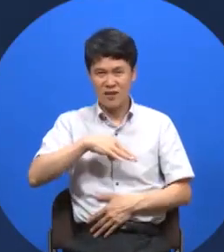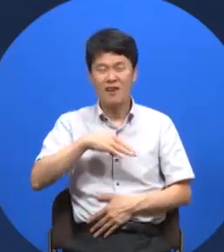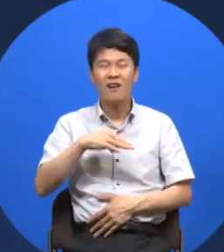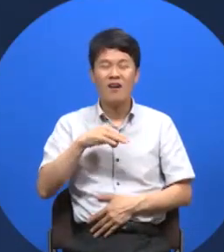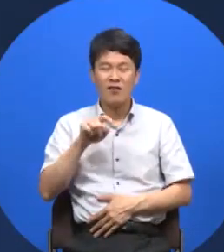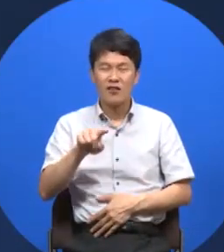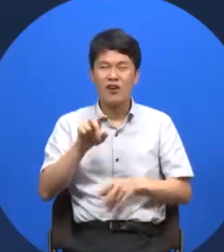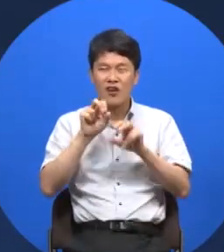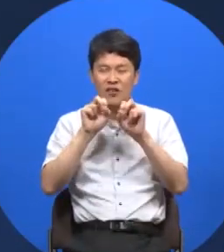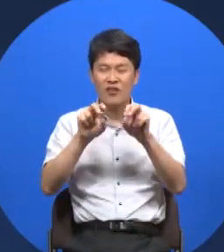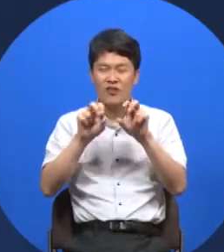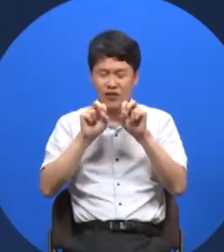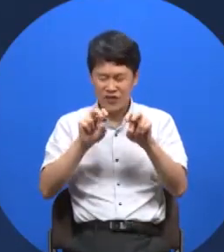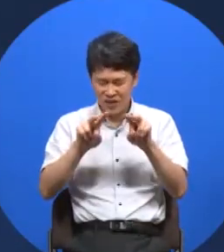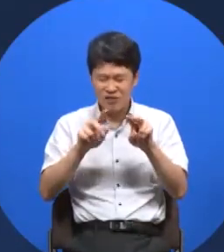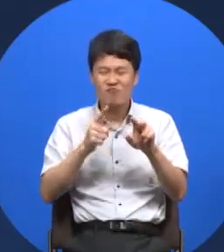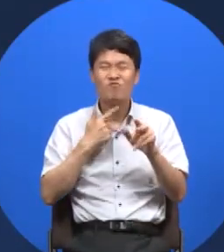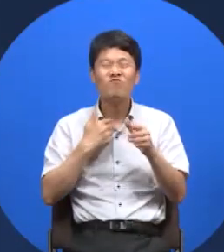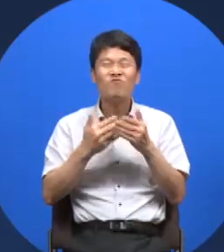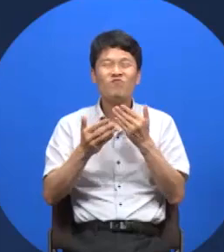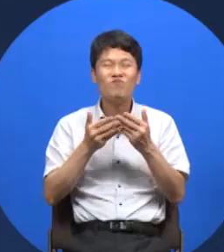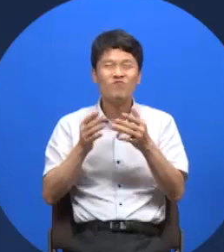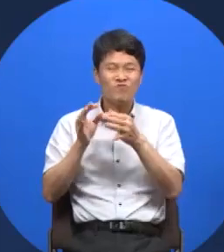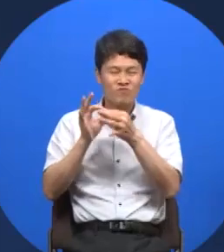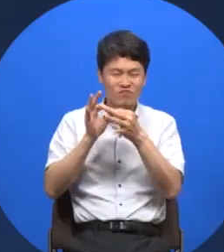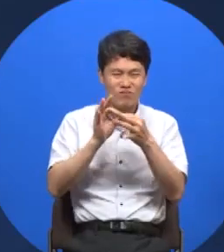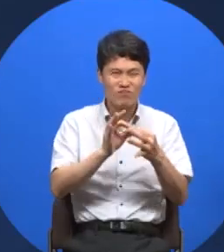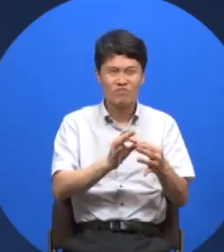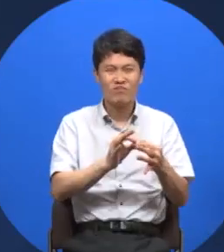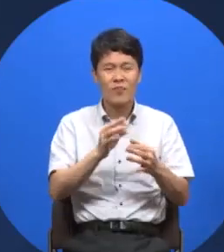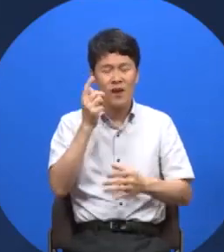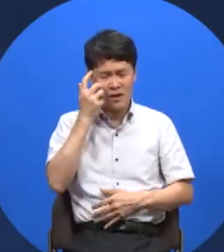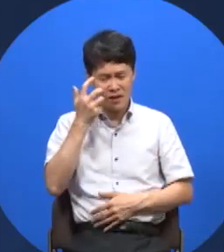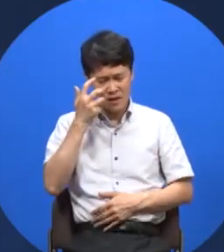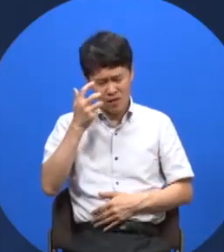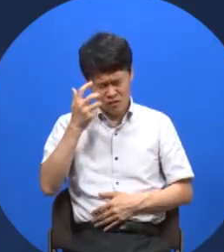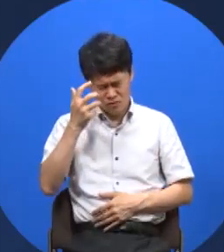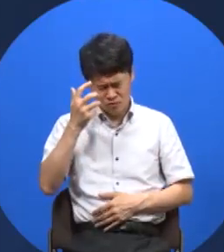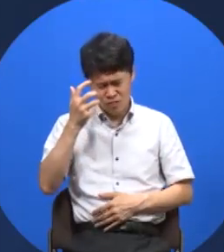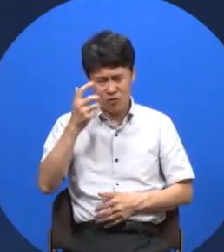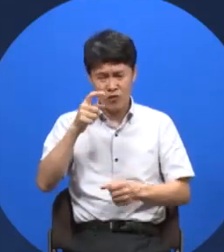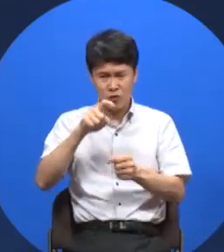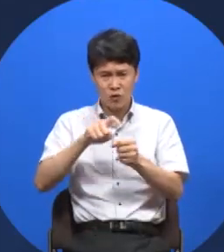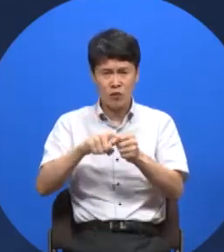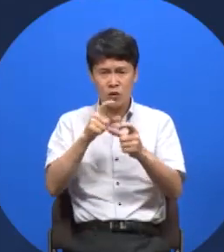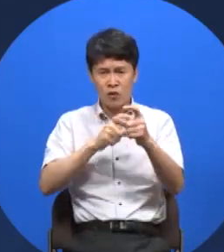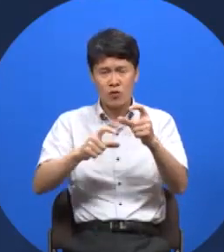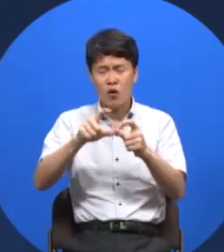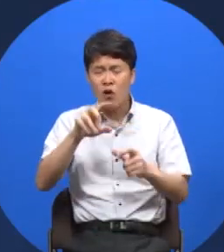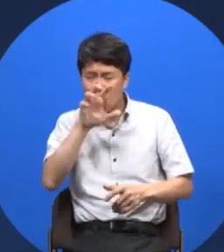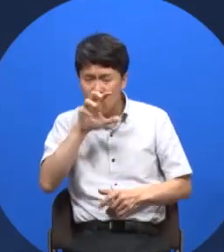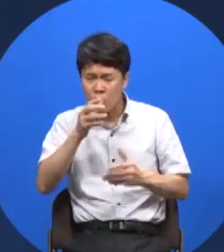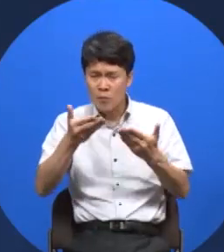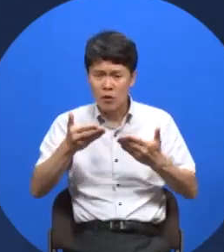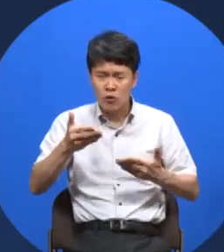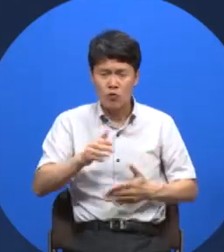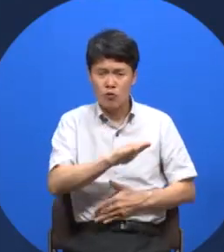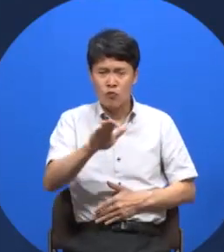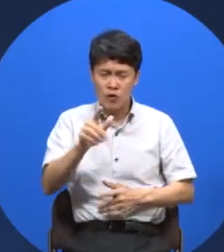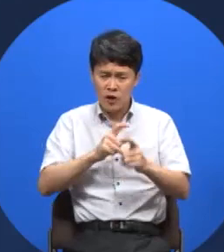그런 선교를 문자 그대로 체험하면서 영적으로 조금은 더 훈련되고 조금은 더